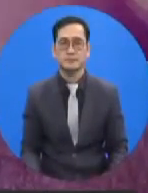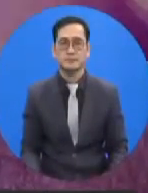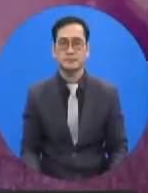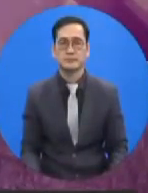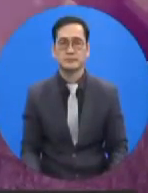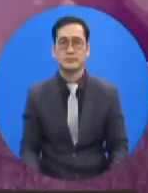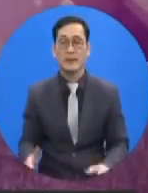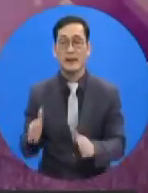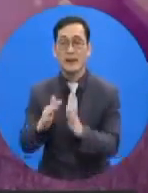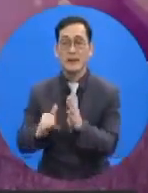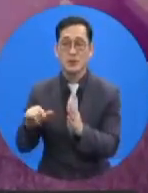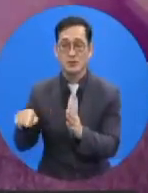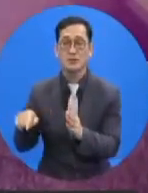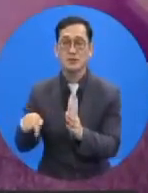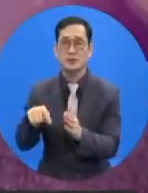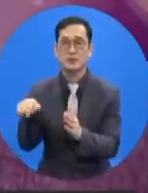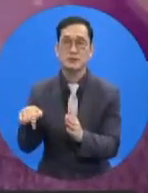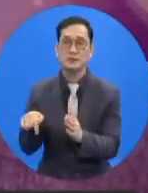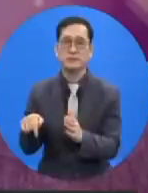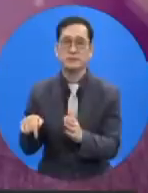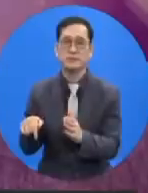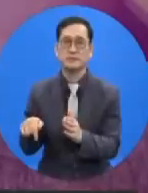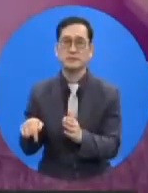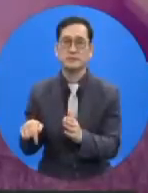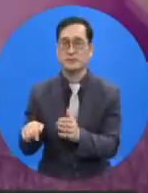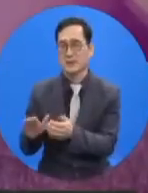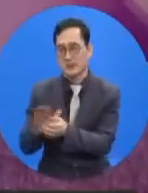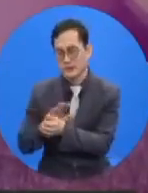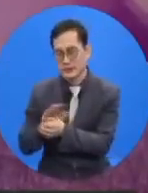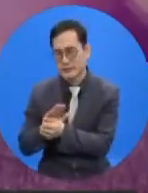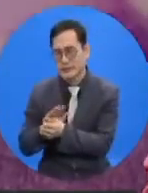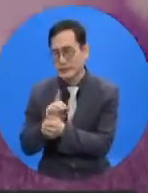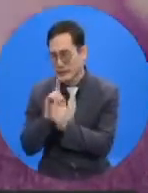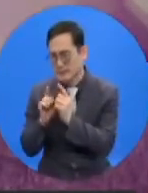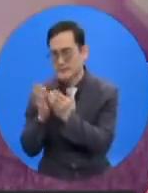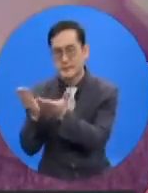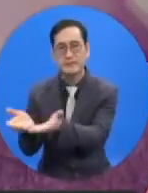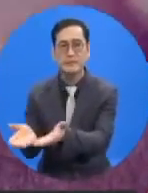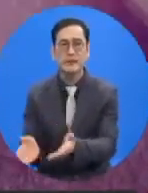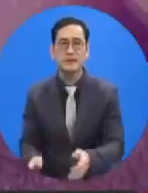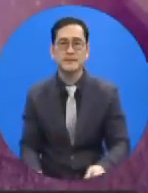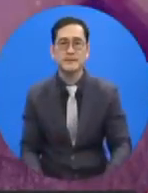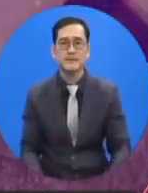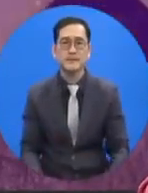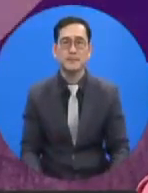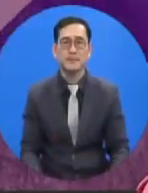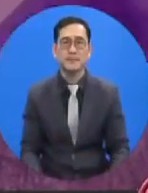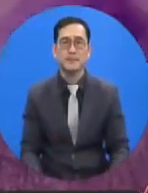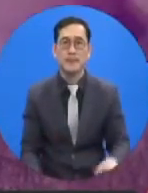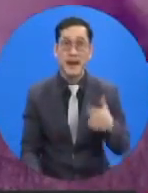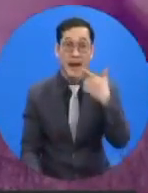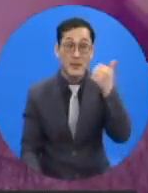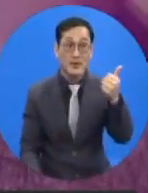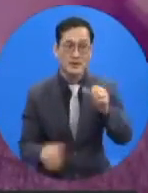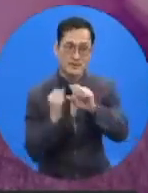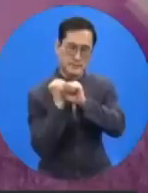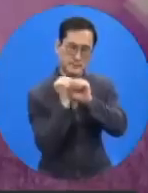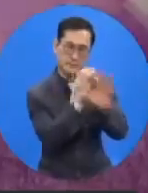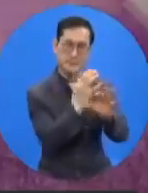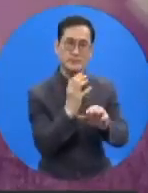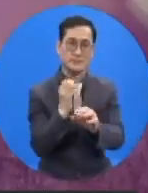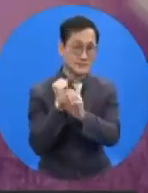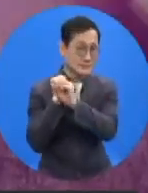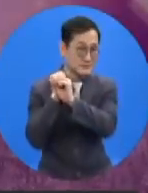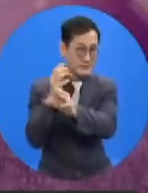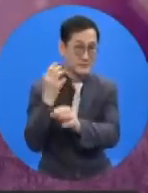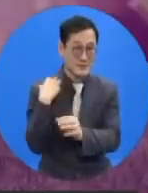가족들, 남겨진 가족들에게 다시 한번 가슴 깊은 위로의 말씀을 전해드립니다. 그리고 그 아버지의 운구를 대신 맡았다는 우리